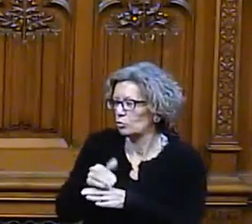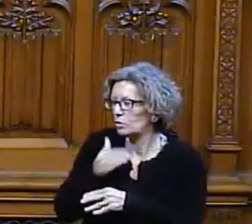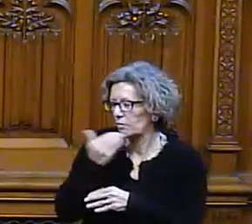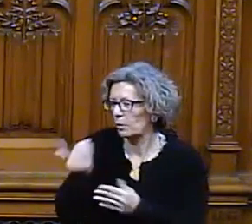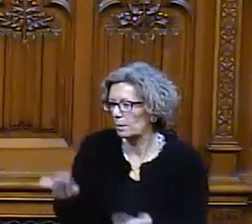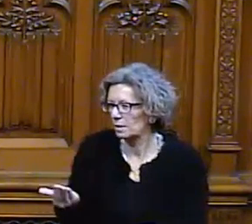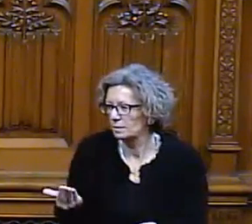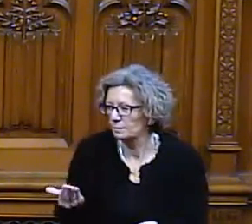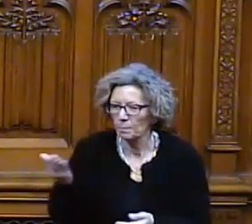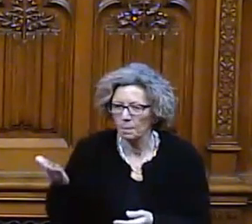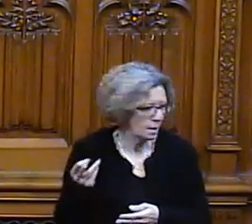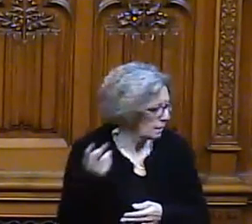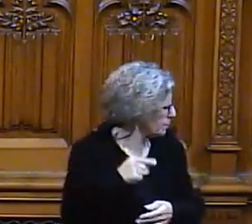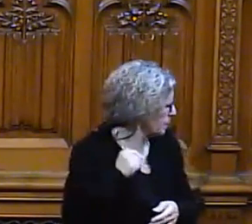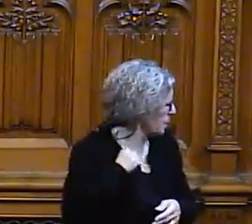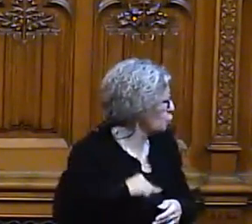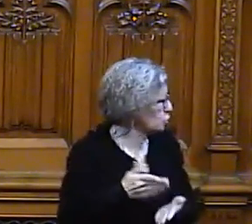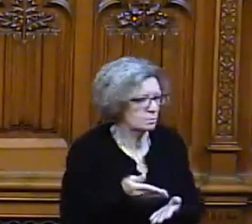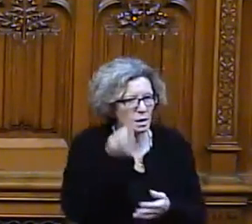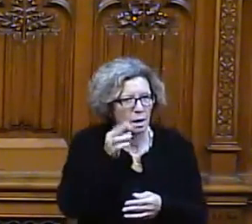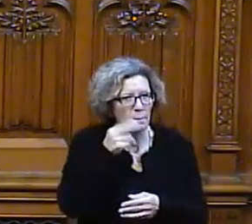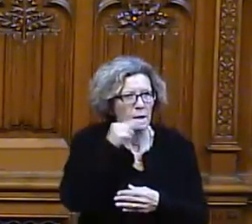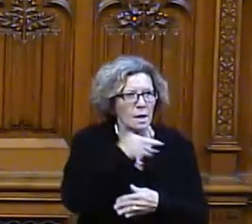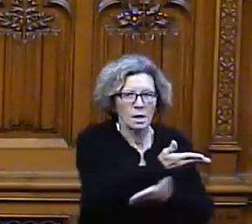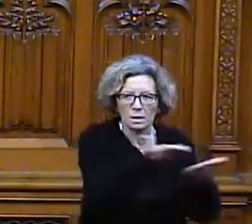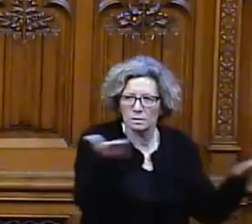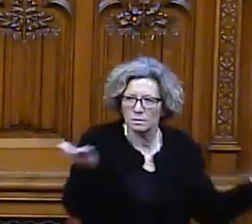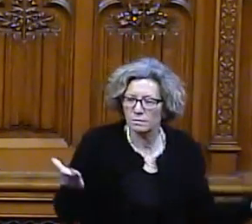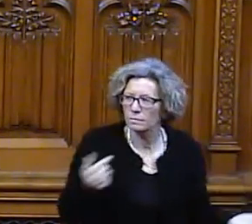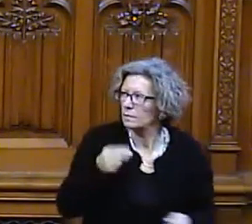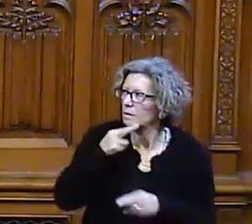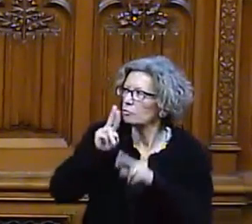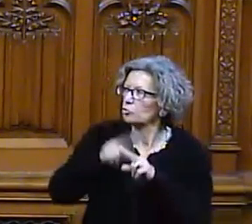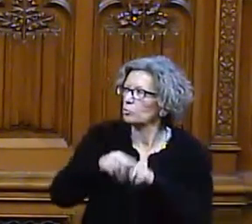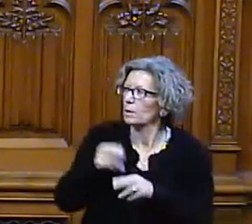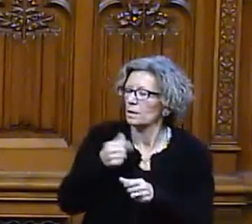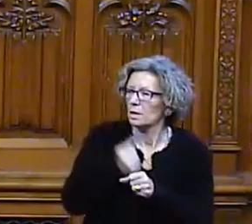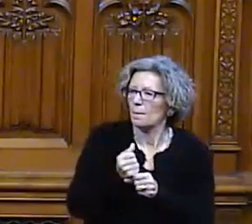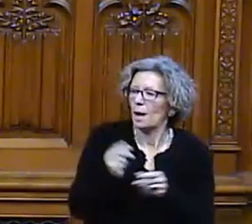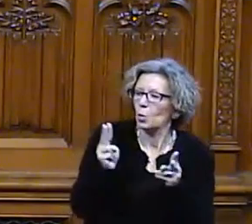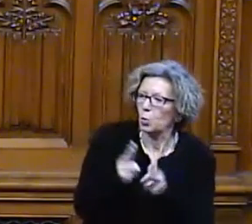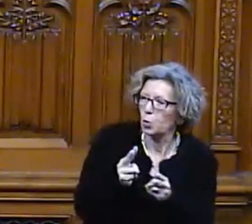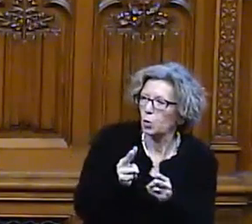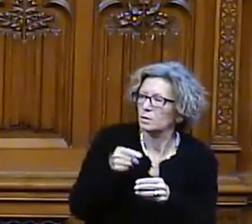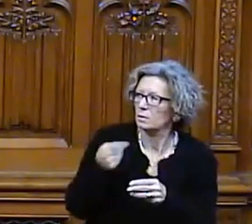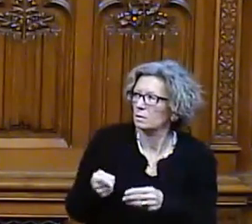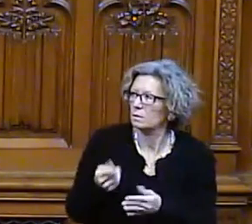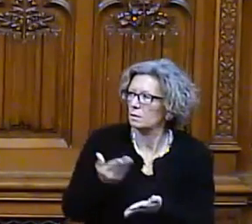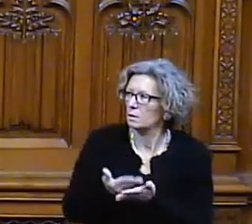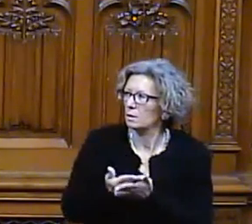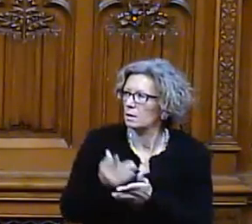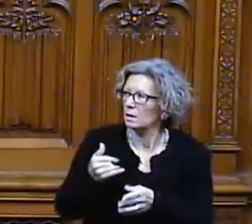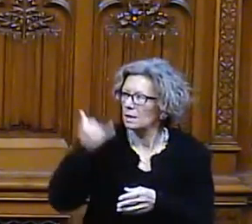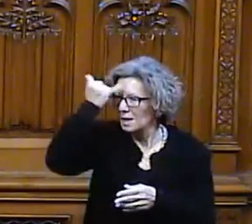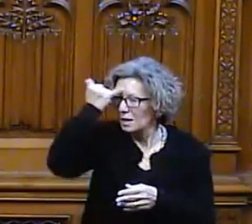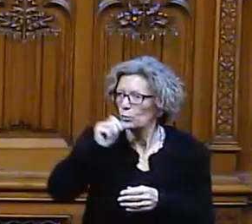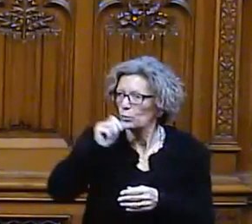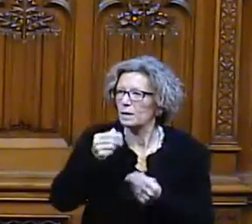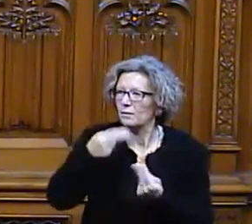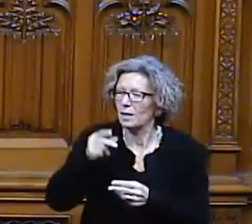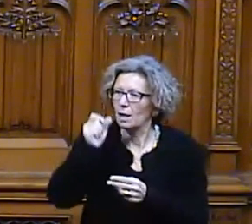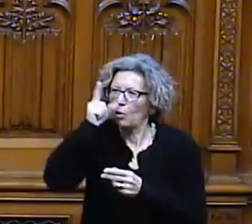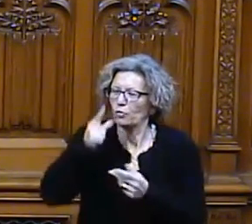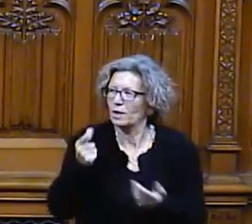Sehr geehrter Herr Vorsitzender, meine sehr geehrten Damen und Herren, ich verspreche, ich mache es kurz, damit dieser Irrtum nicht weiter